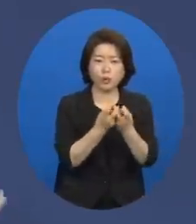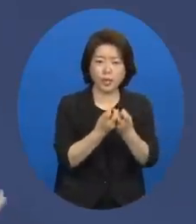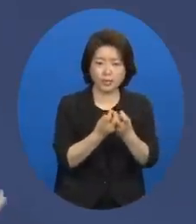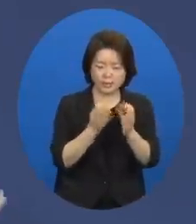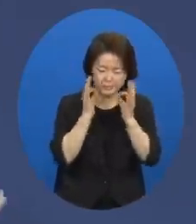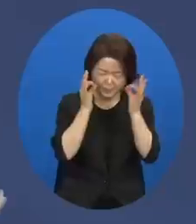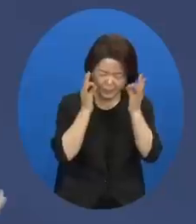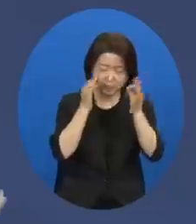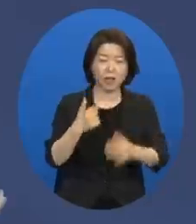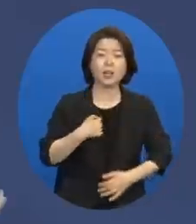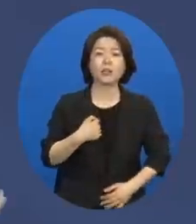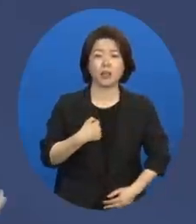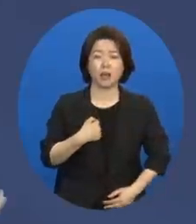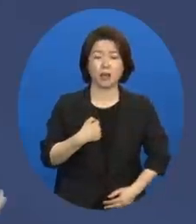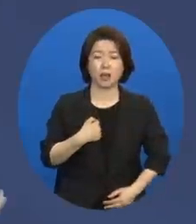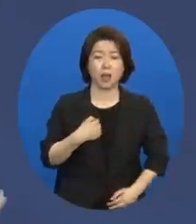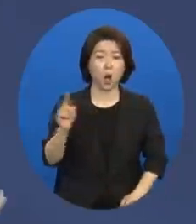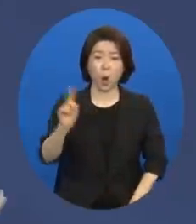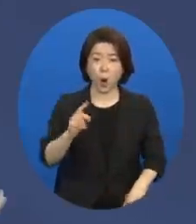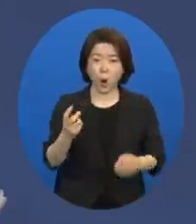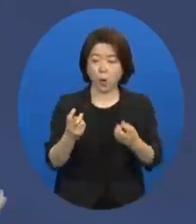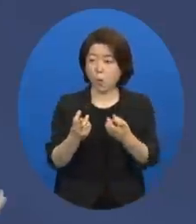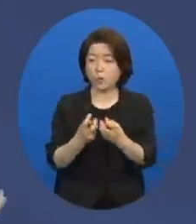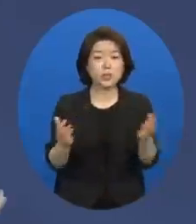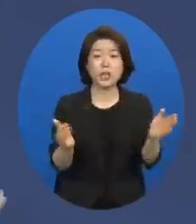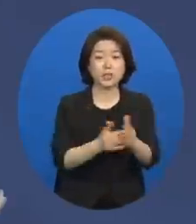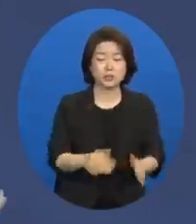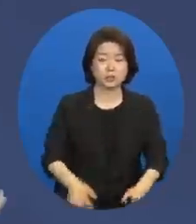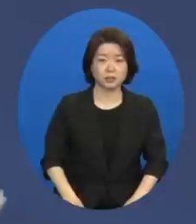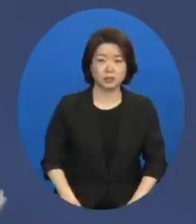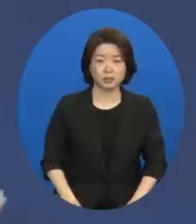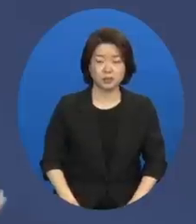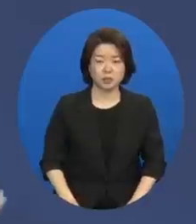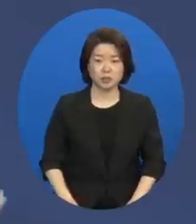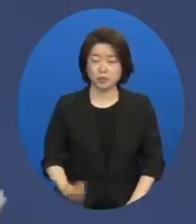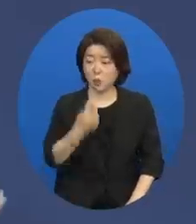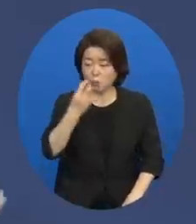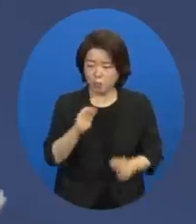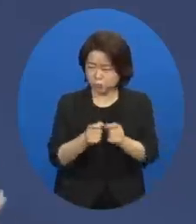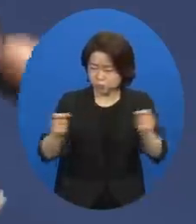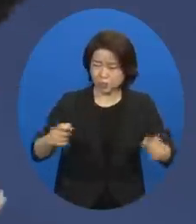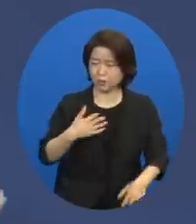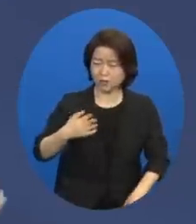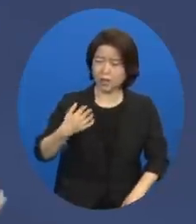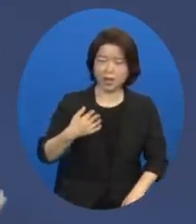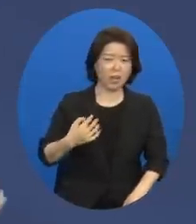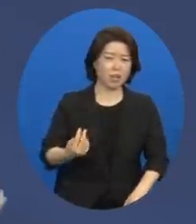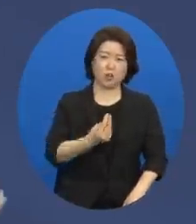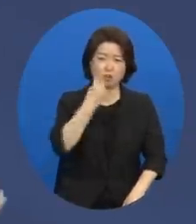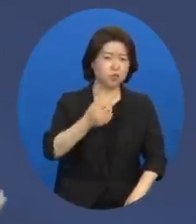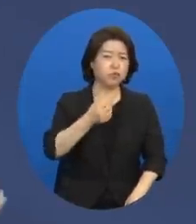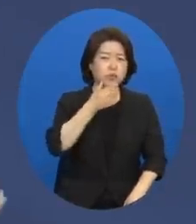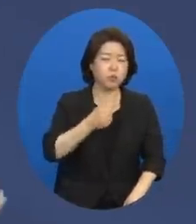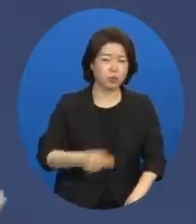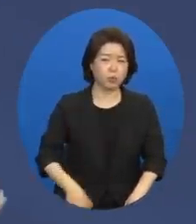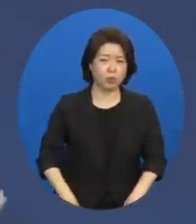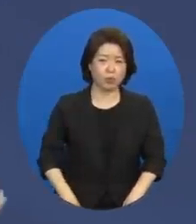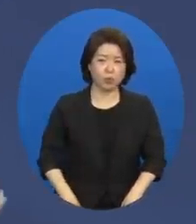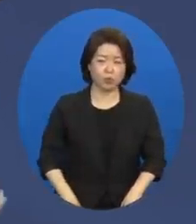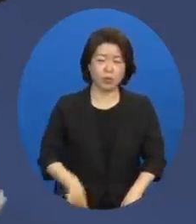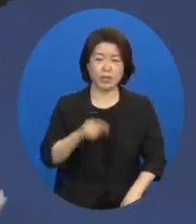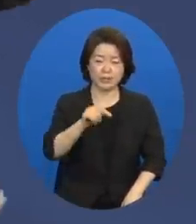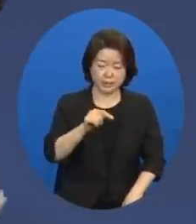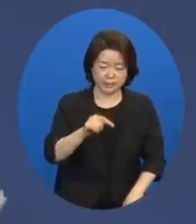발버둥 치던 제가 이거 어떻게 하면 끝장이나 끝나지질 않아요. 목숨이 질겨서 자학증에 시달리던 바로